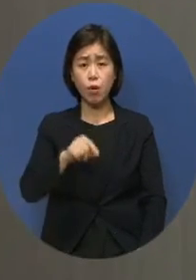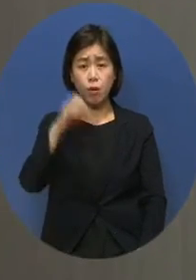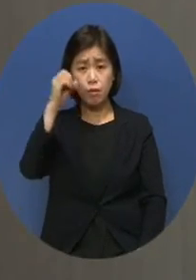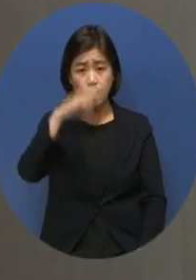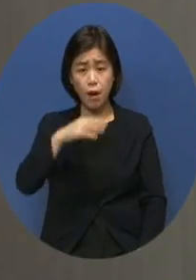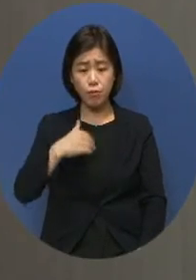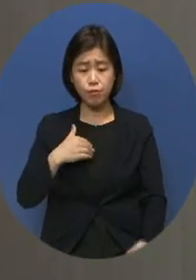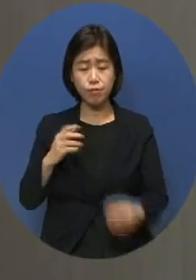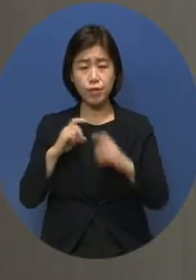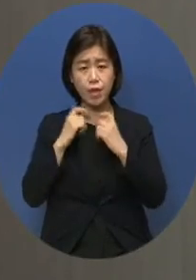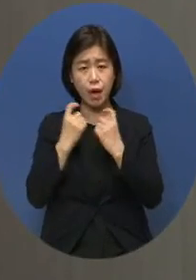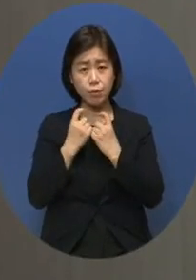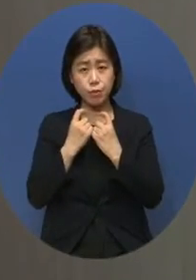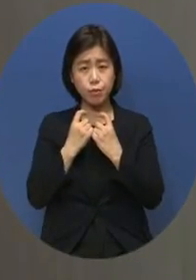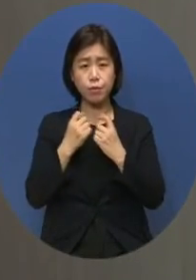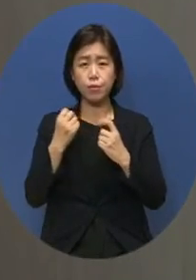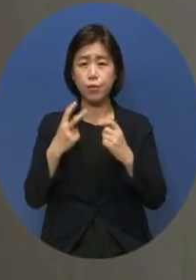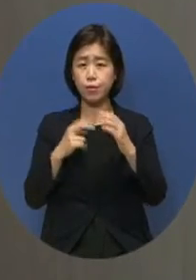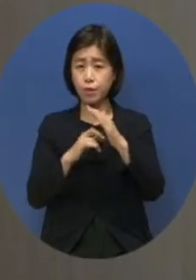가족 개인의